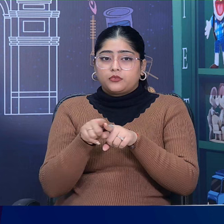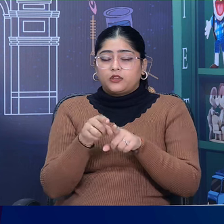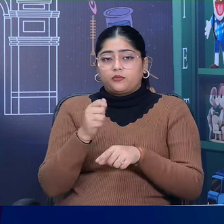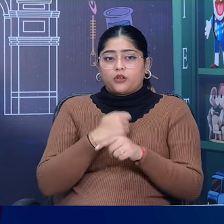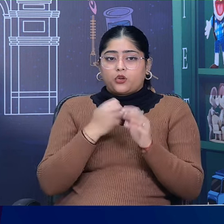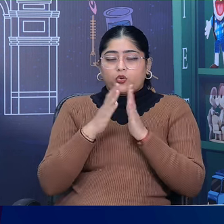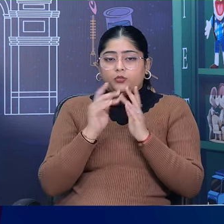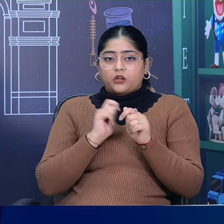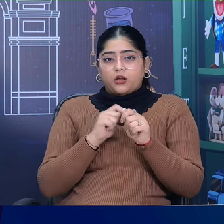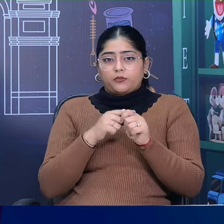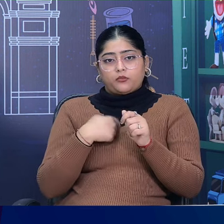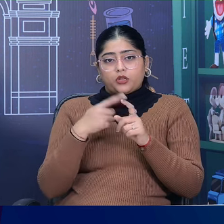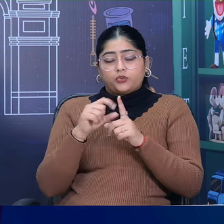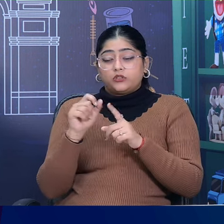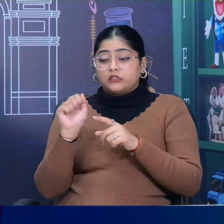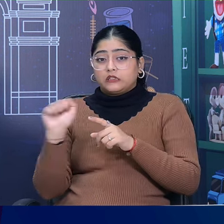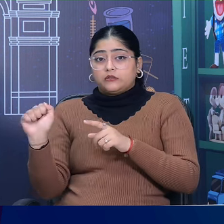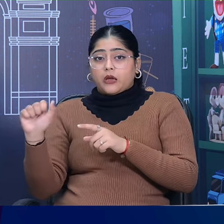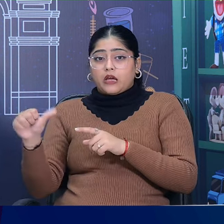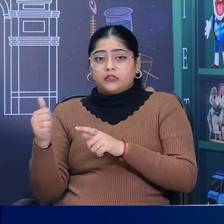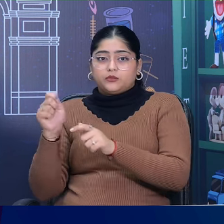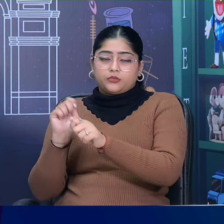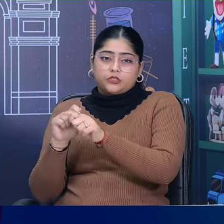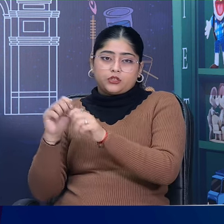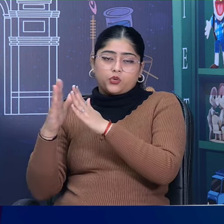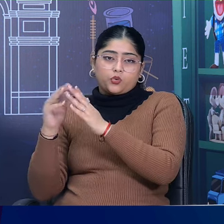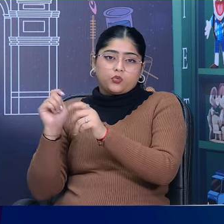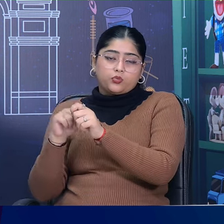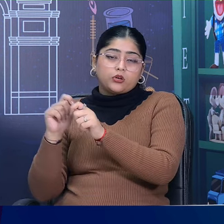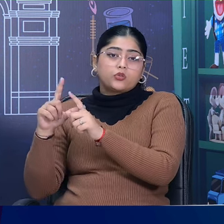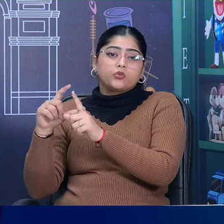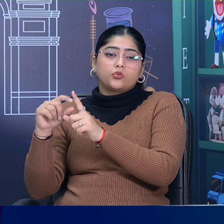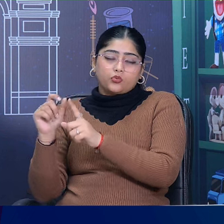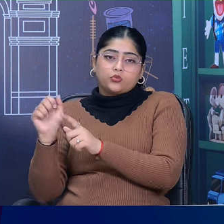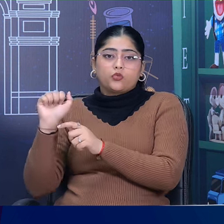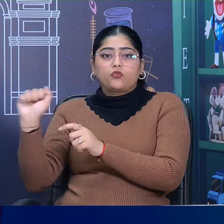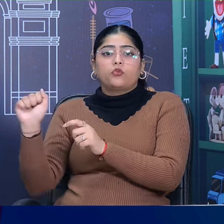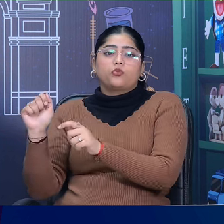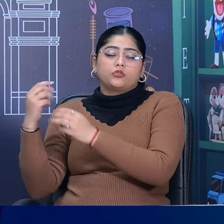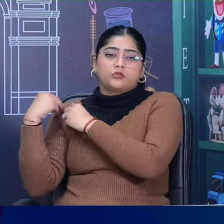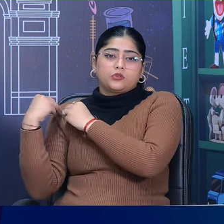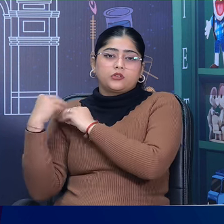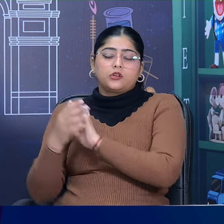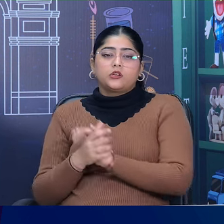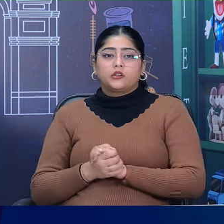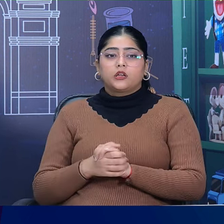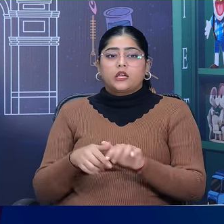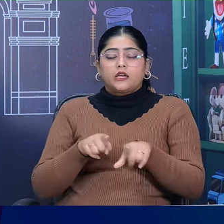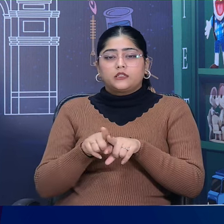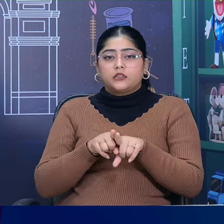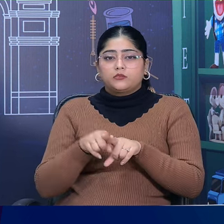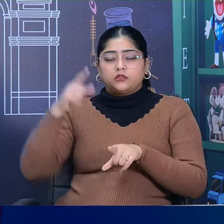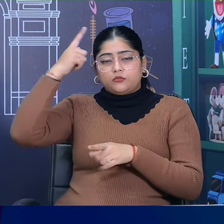तो आप करेंगे लेकिन अगर गांव का काम है तो वो तो किसी का पर्सनल काम नहीं है तो उसके लिए पैसा कौन खर्च करेगा